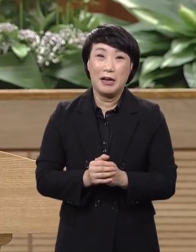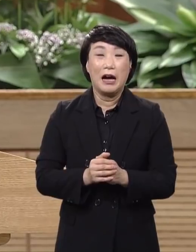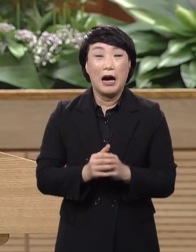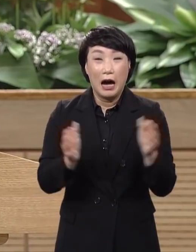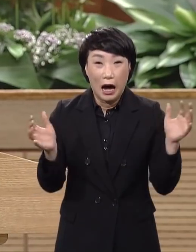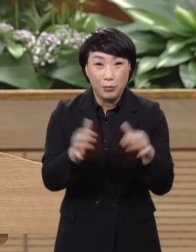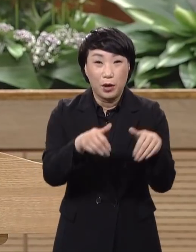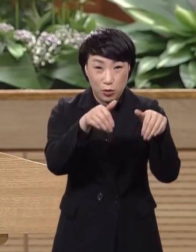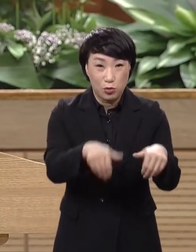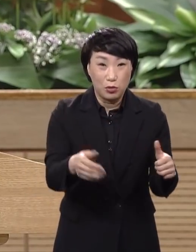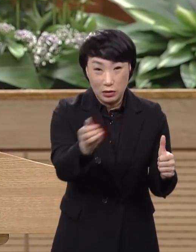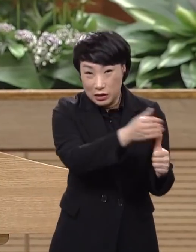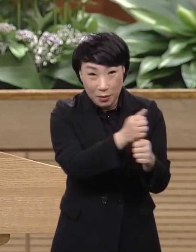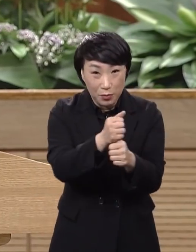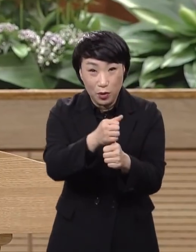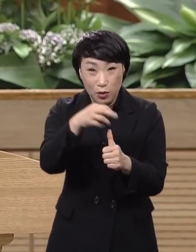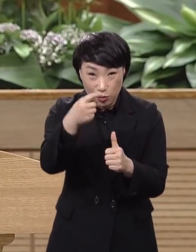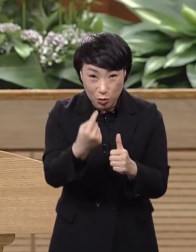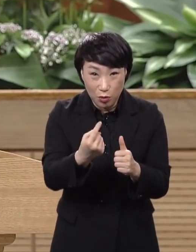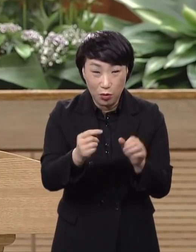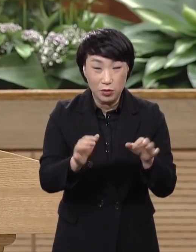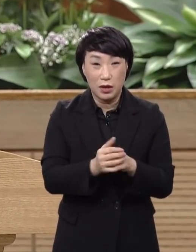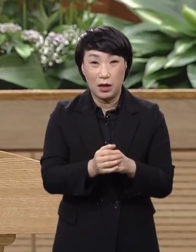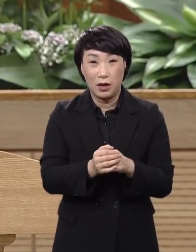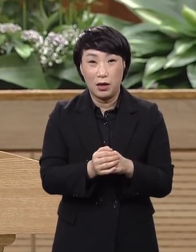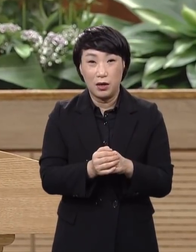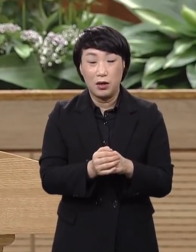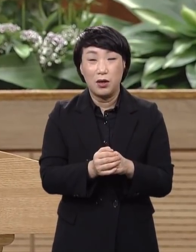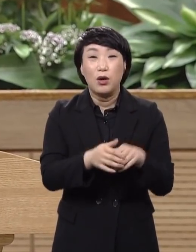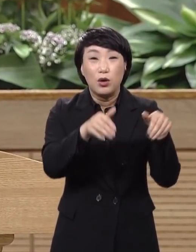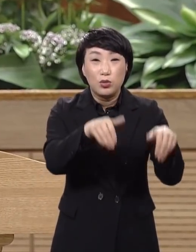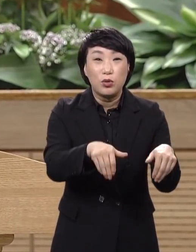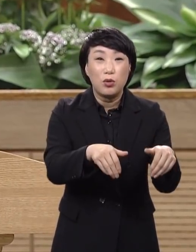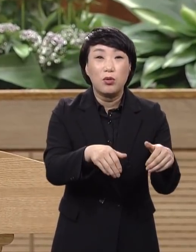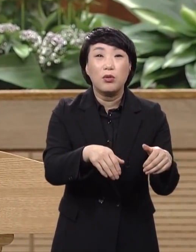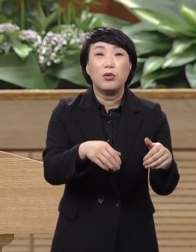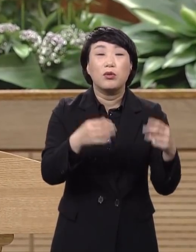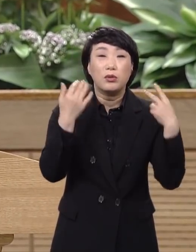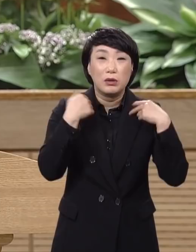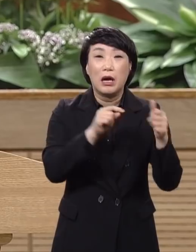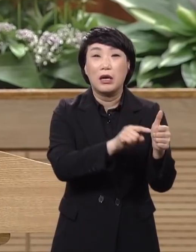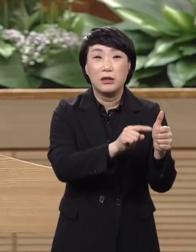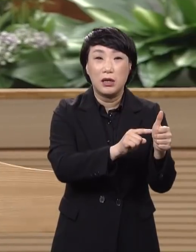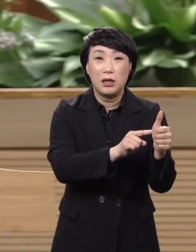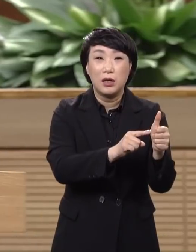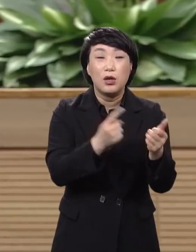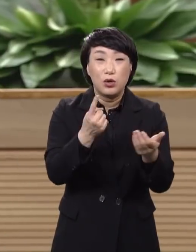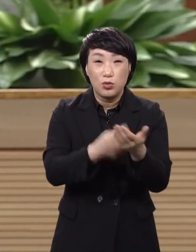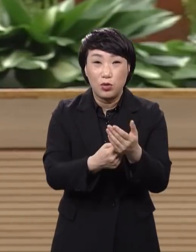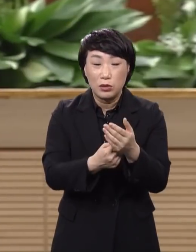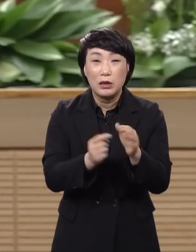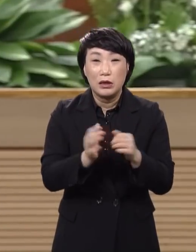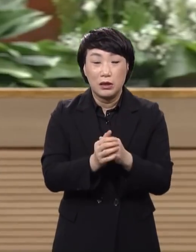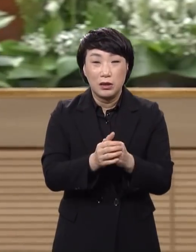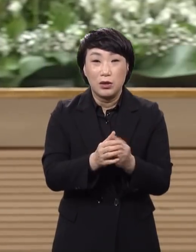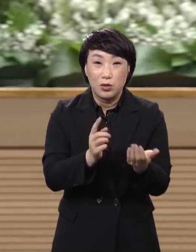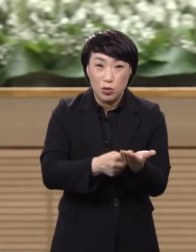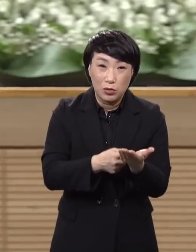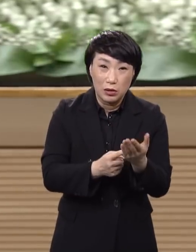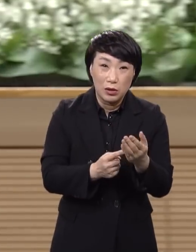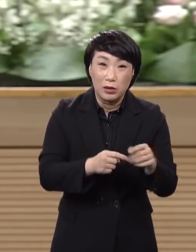같이 포로로 잡혀가도 왜 포로인 그가 총리 중에 총리가